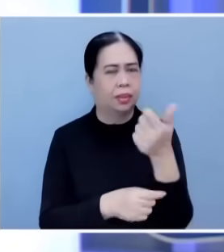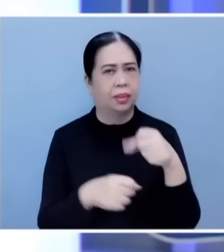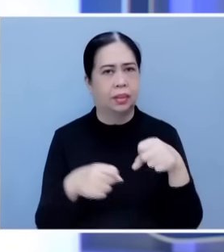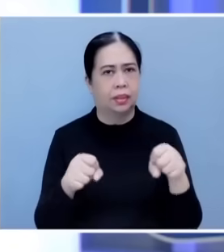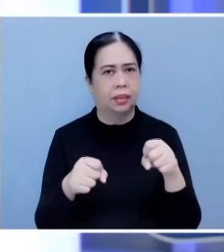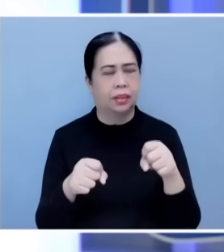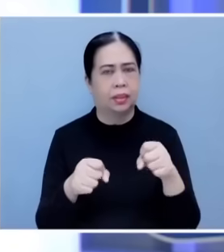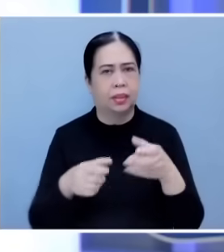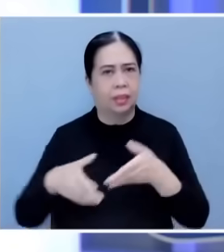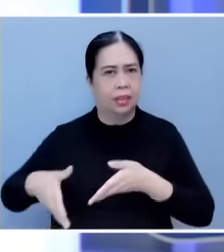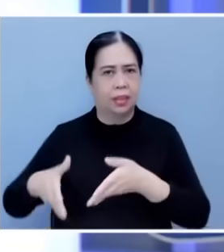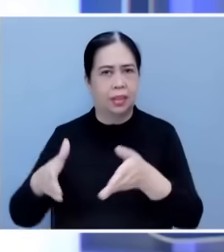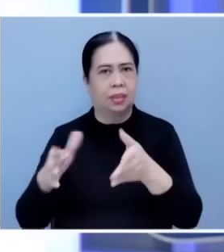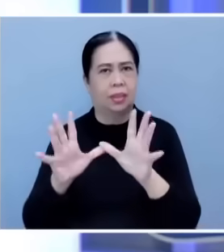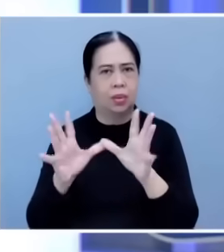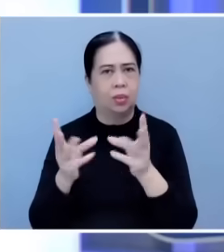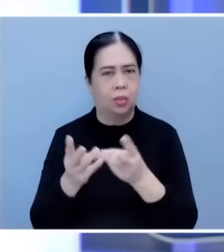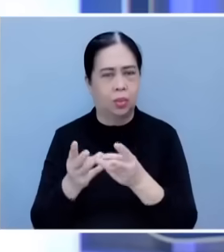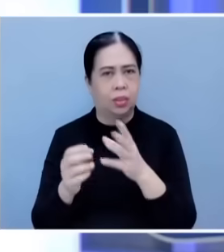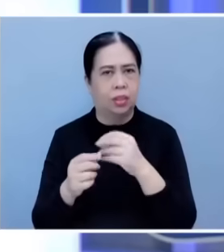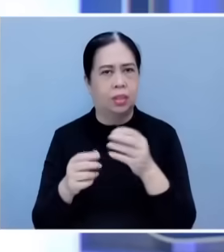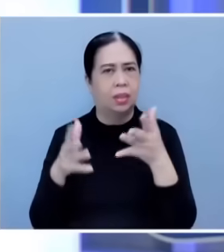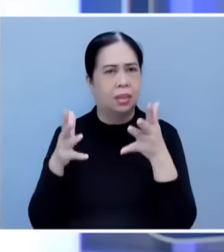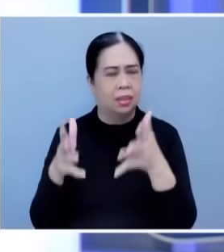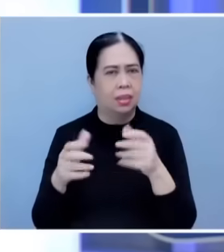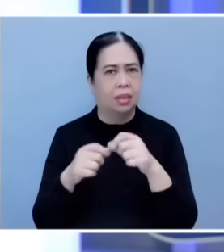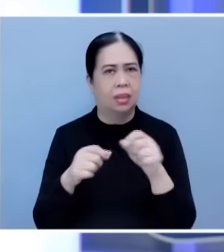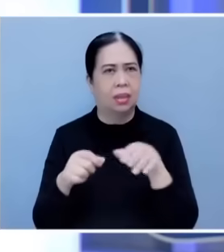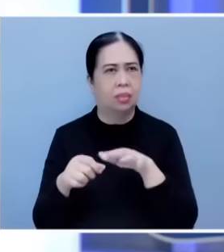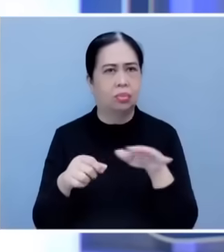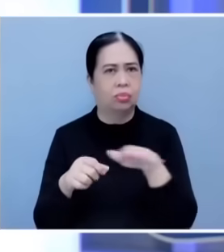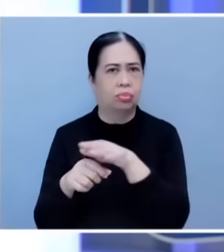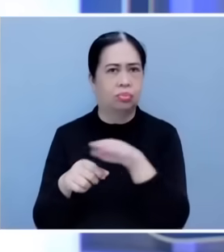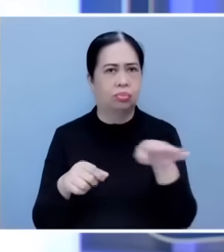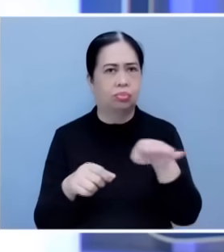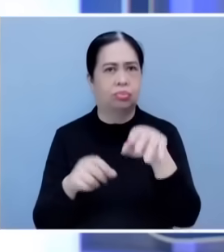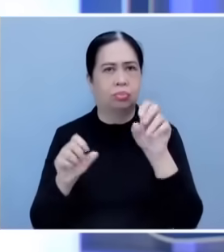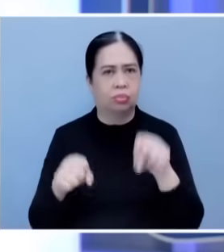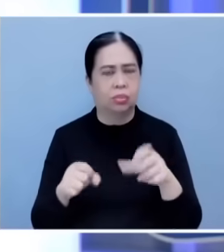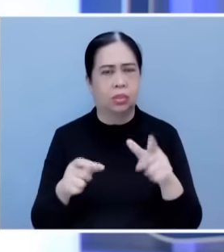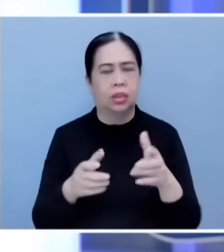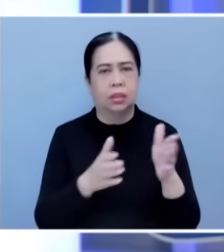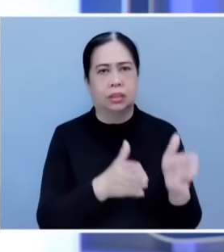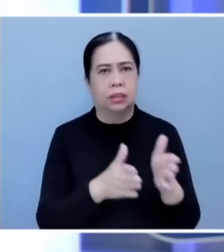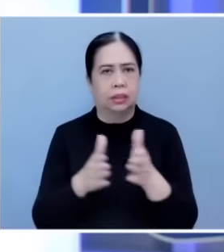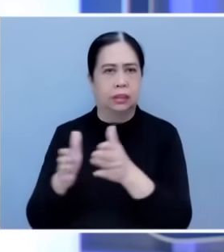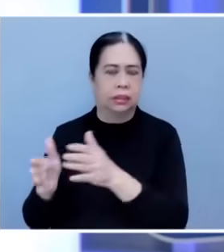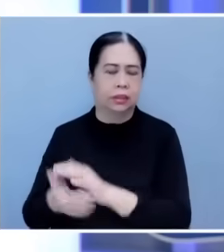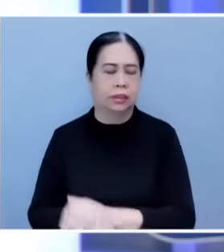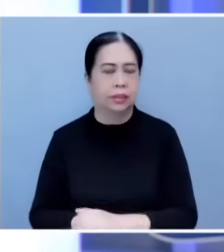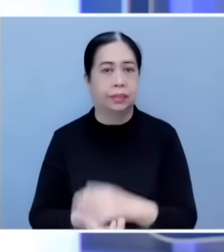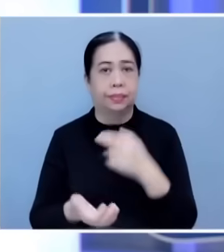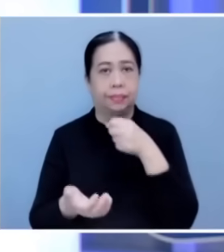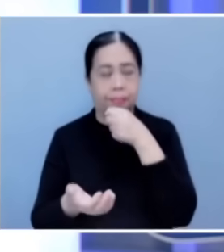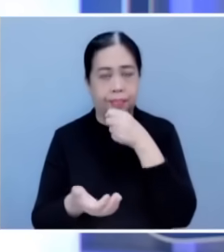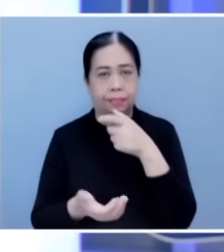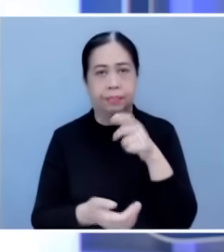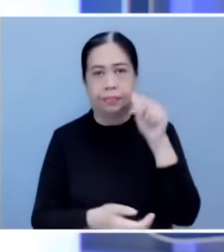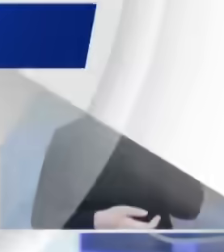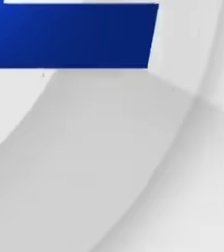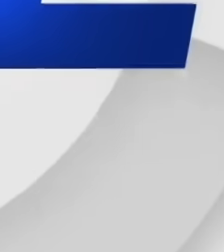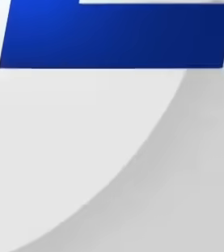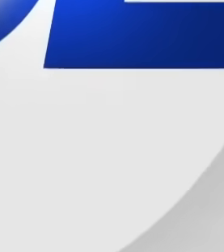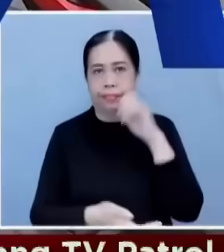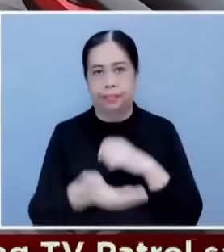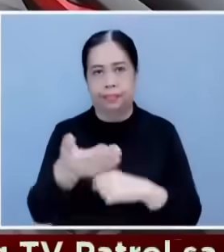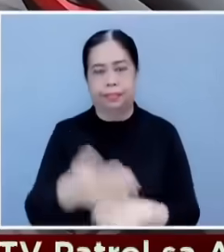lane sa Commonwealth Avenue at hayaan silang magpalipat-lipat ng lane. Nagpapatrol, Alvin El Chico.